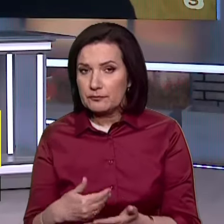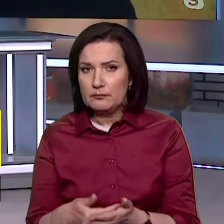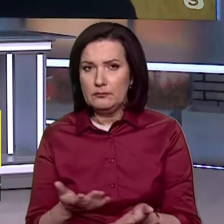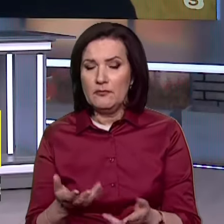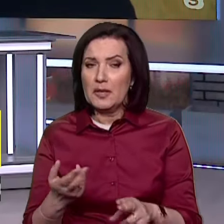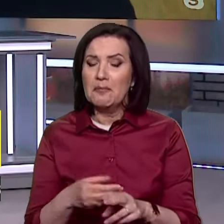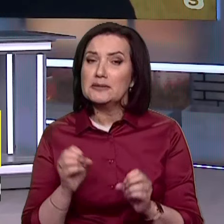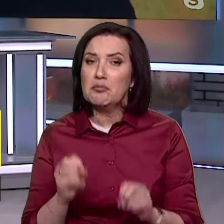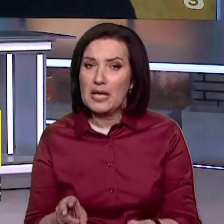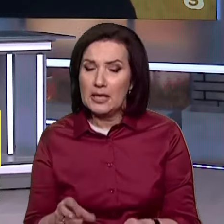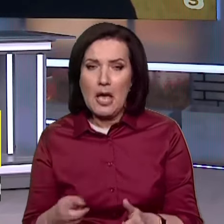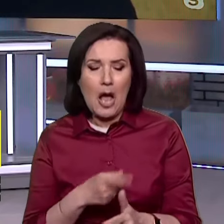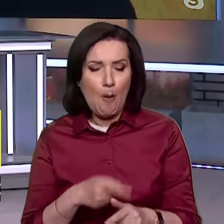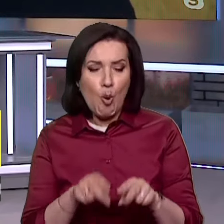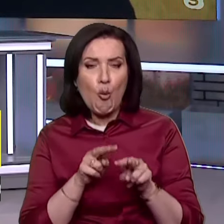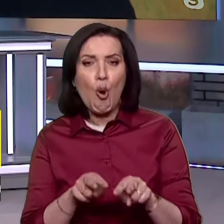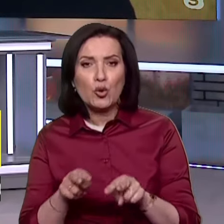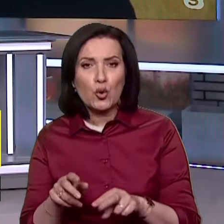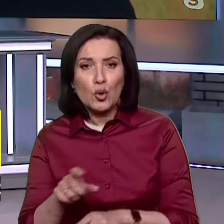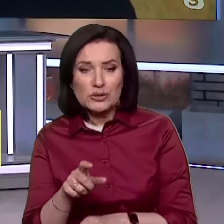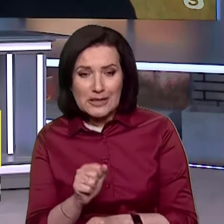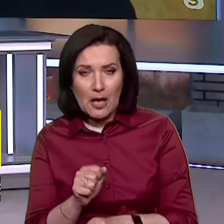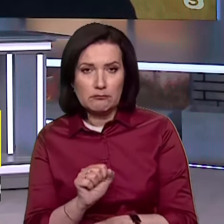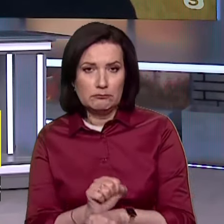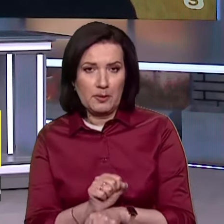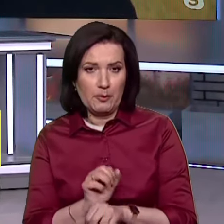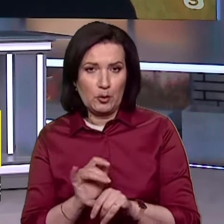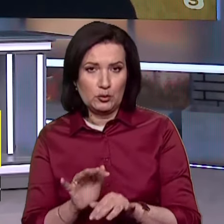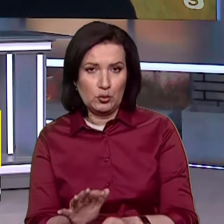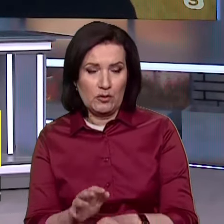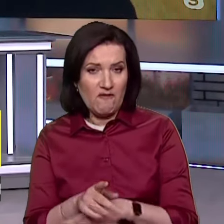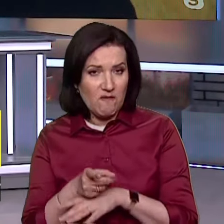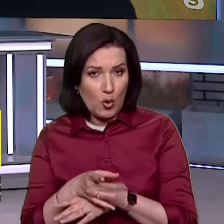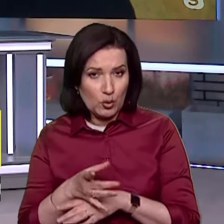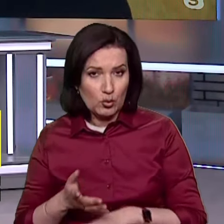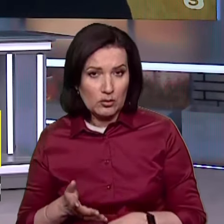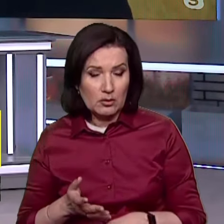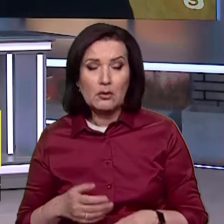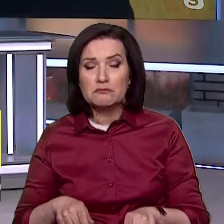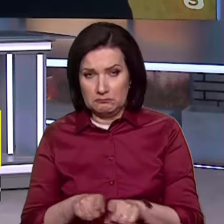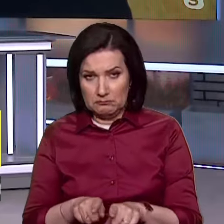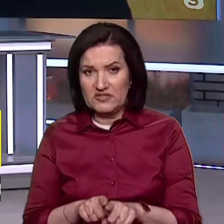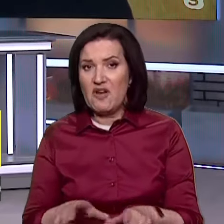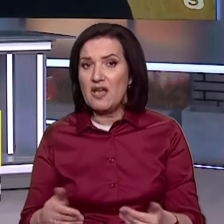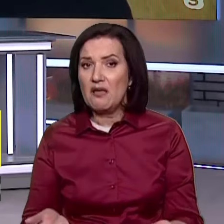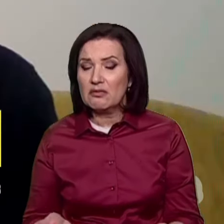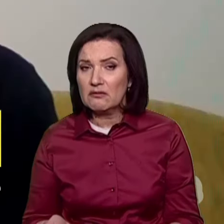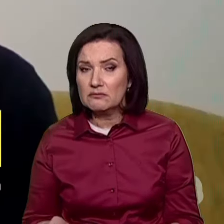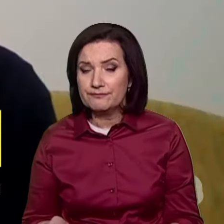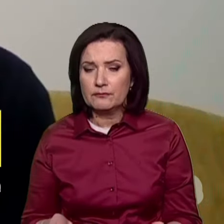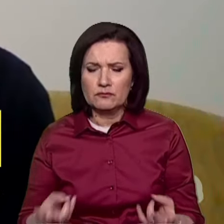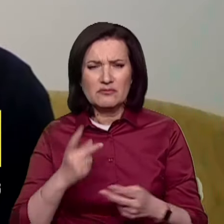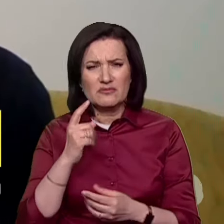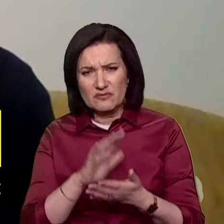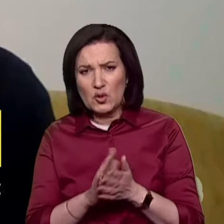наприклад, безпеки або контролю за припиненням процедури припинення вогню. Це теж один з варіантів. Про це